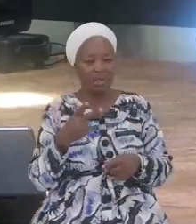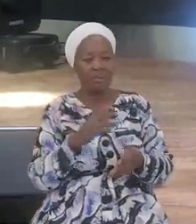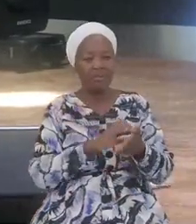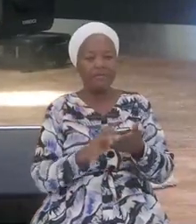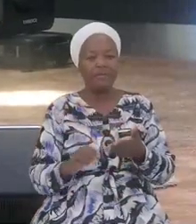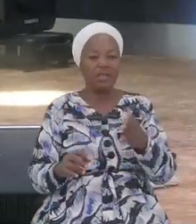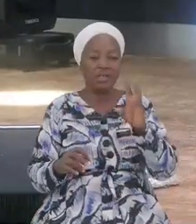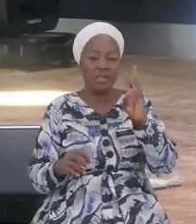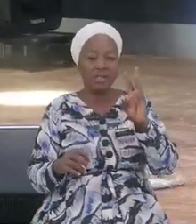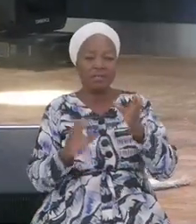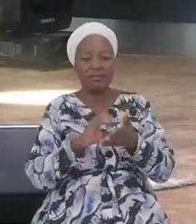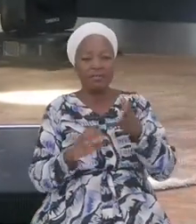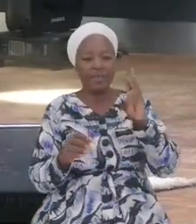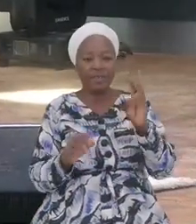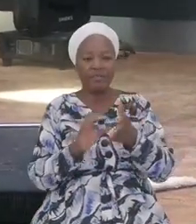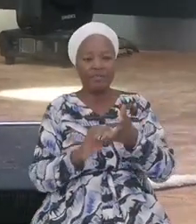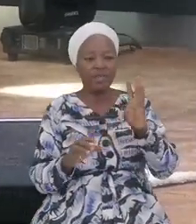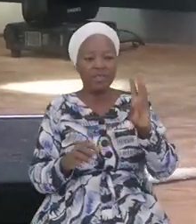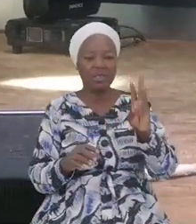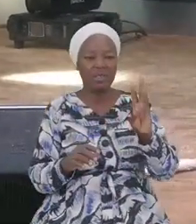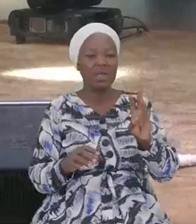Allons dans le verset 6. Dans le verset 6.